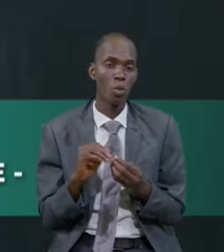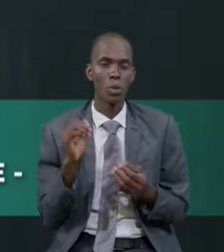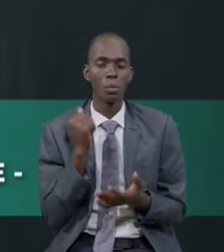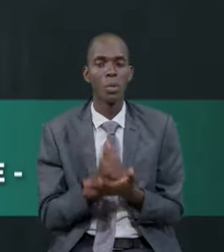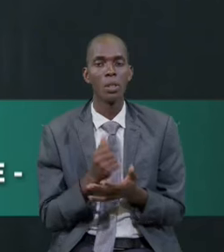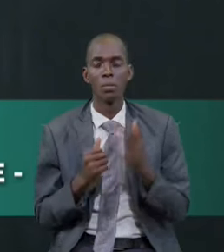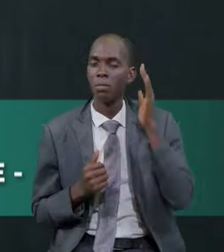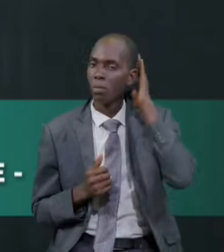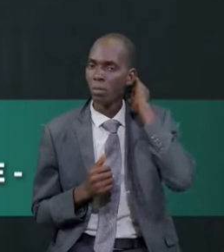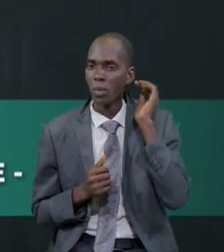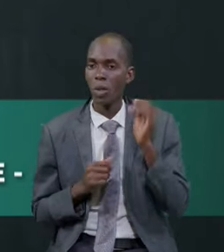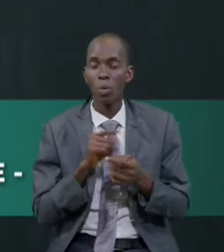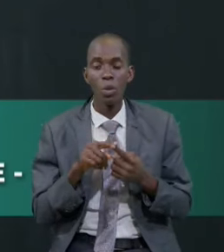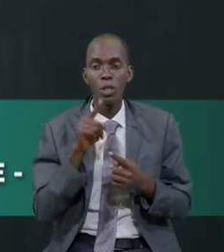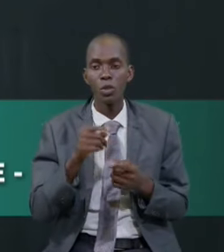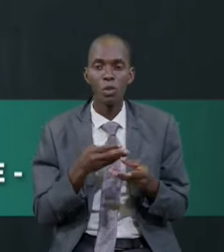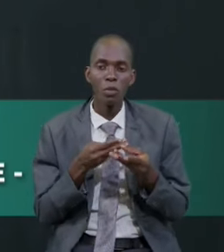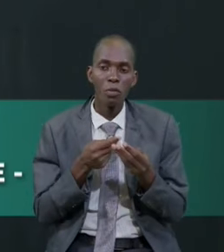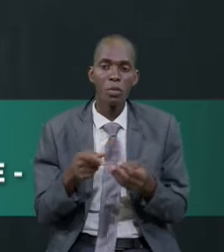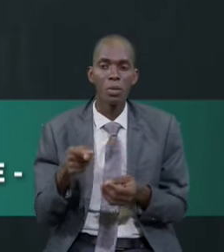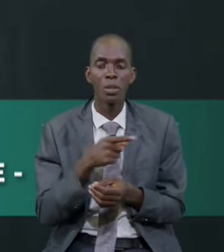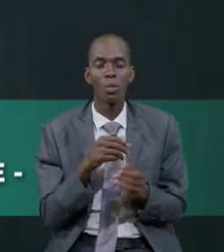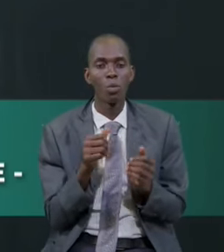Si tu les nourris par la parole de foi,